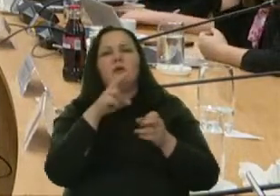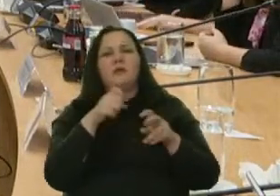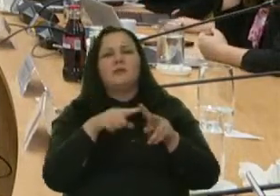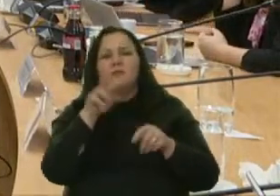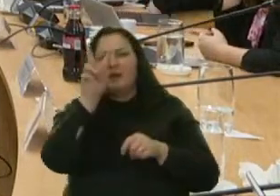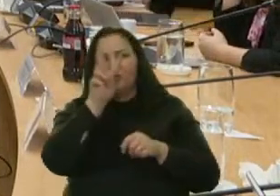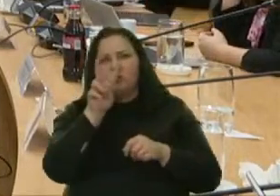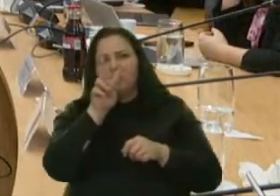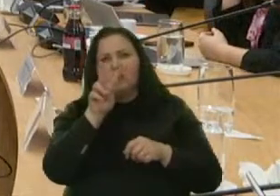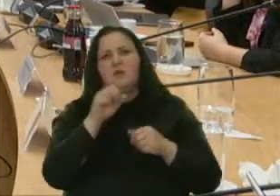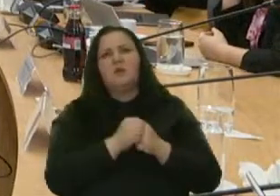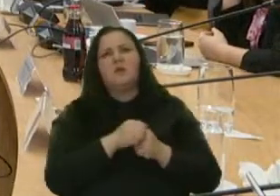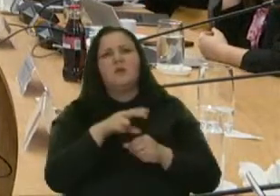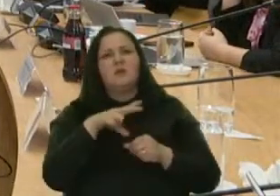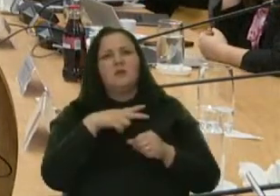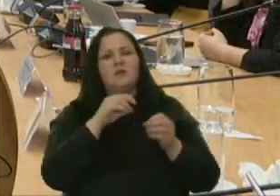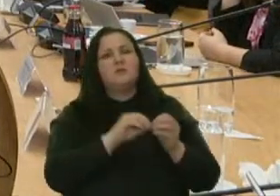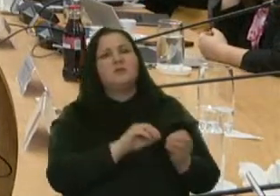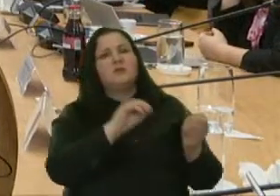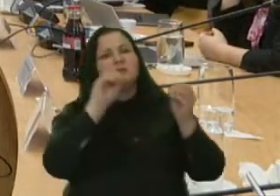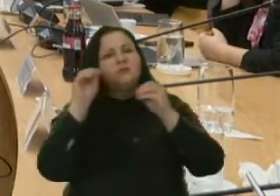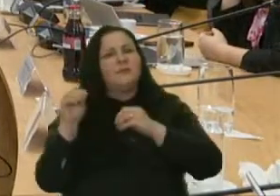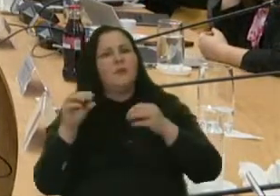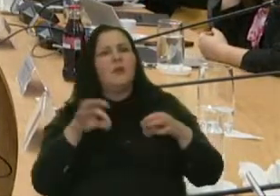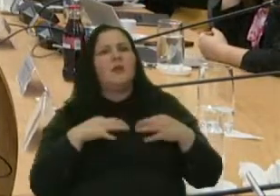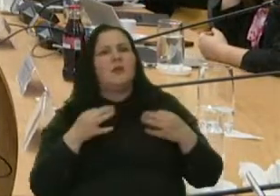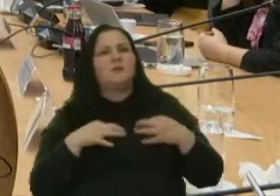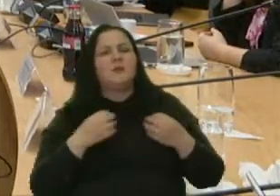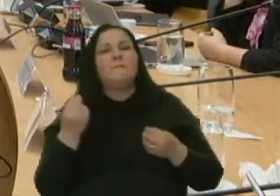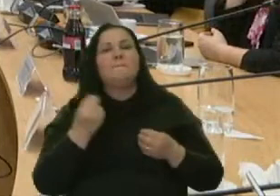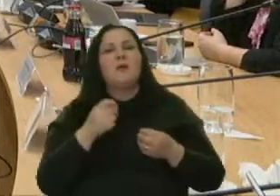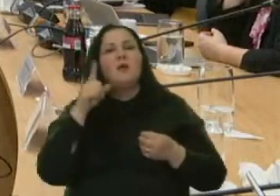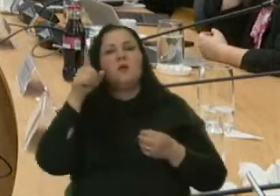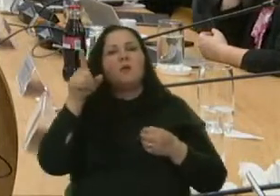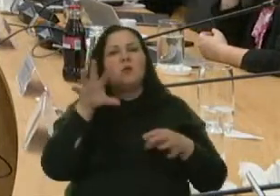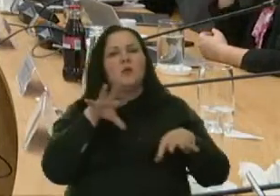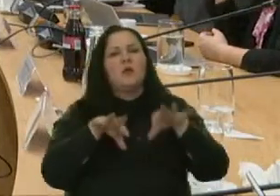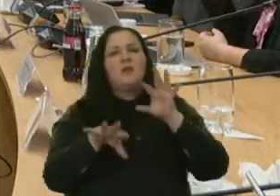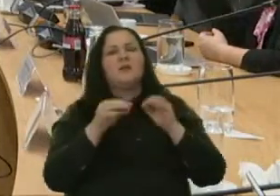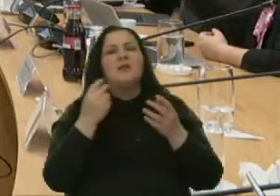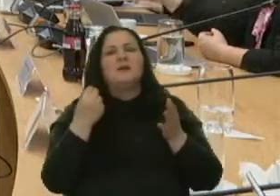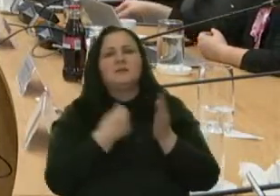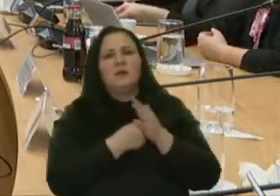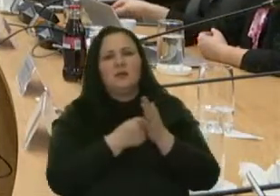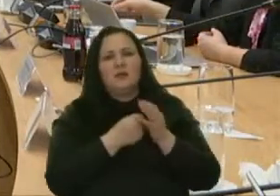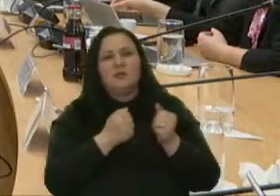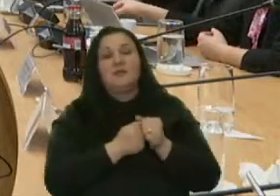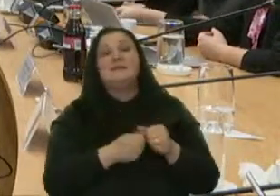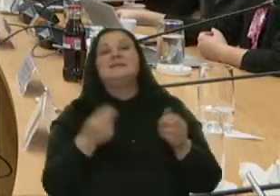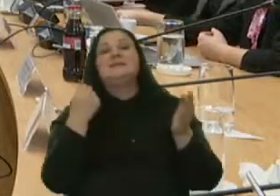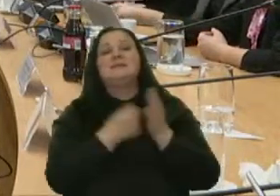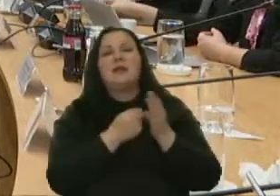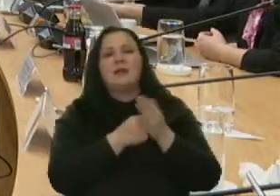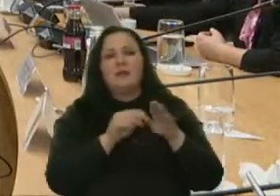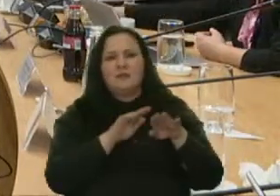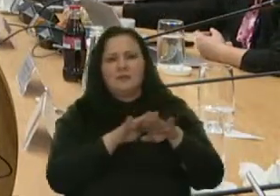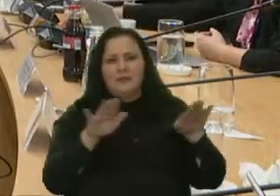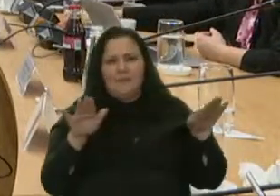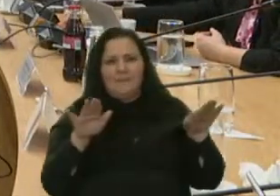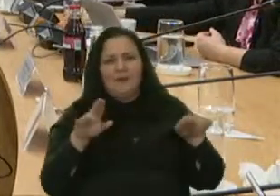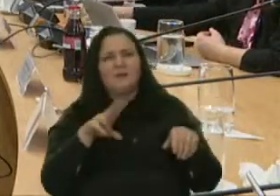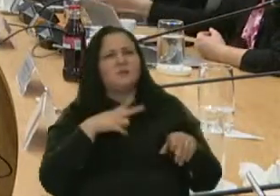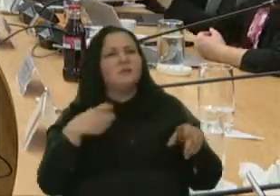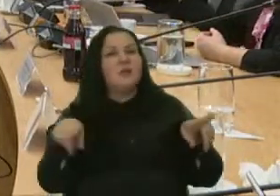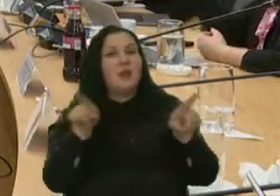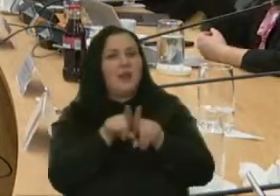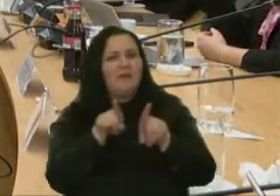normal sincer părerea mea Să treacă la un moment dat la sănătate pentru că acolo se regăsesc ca și la salarizare salariile de bază nu greșesc sunt